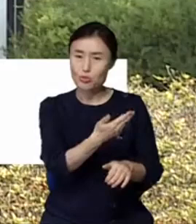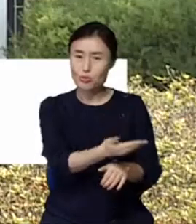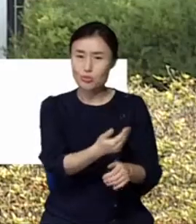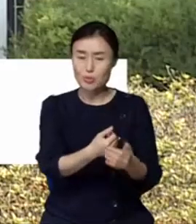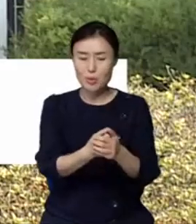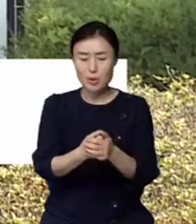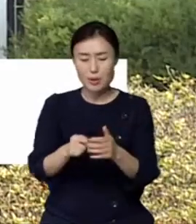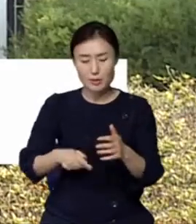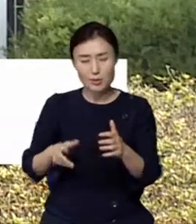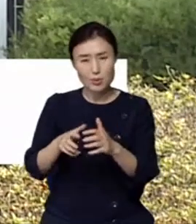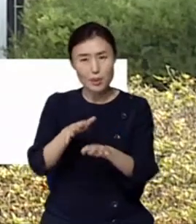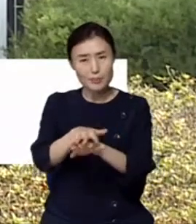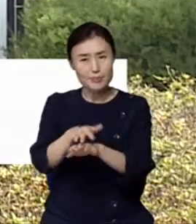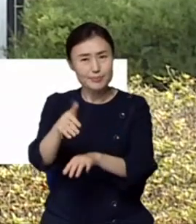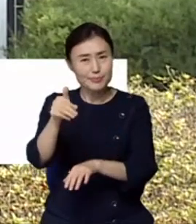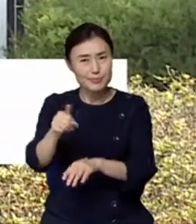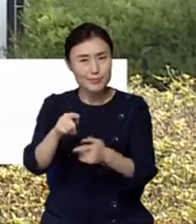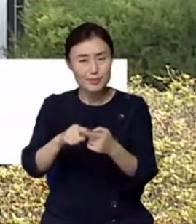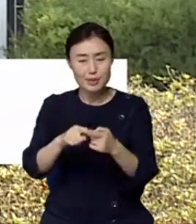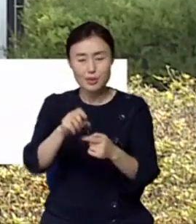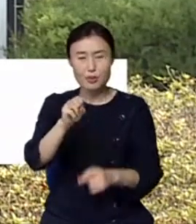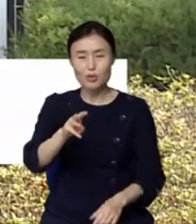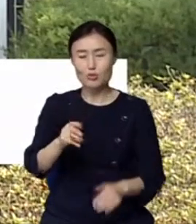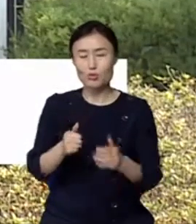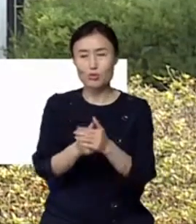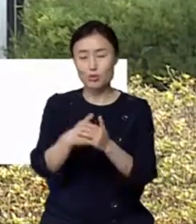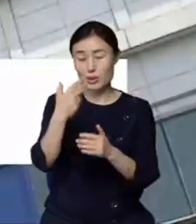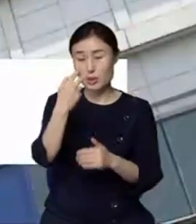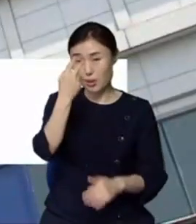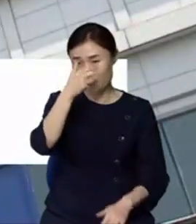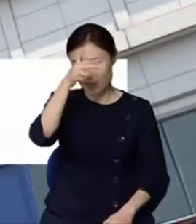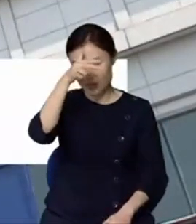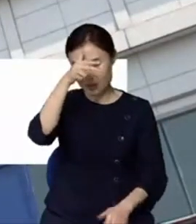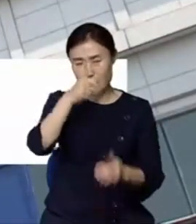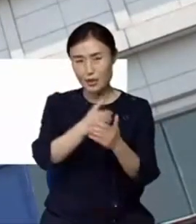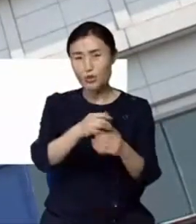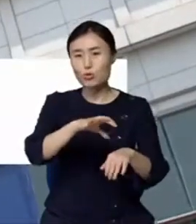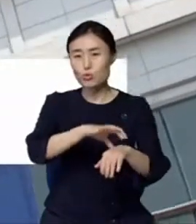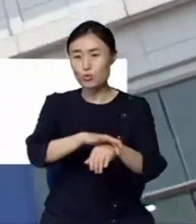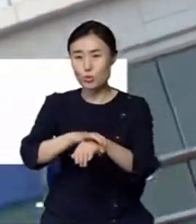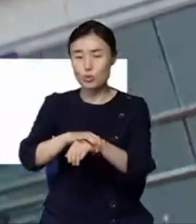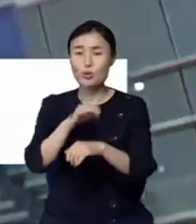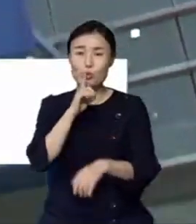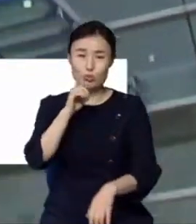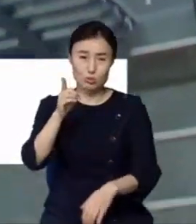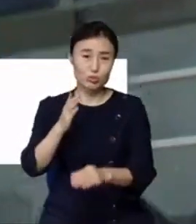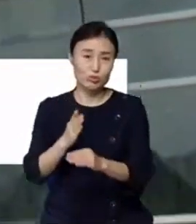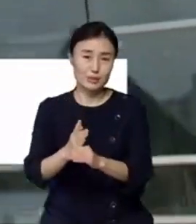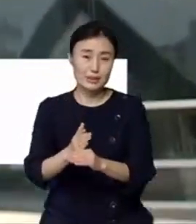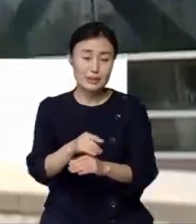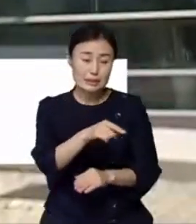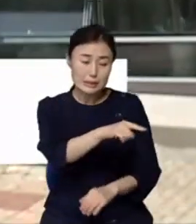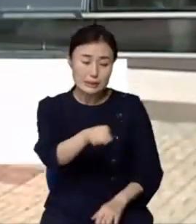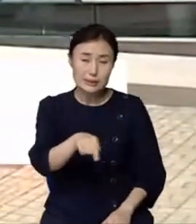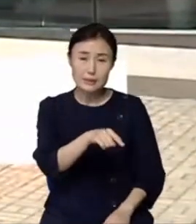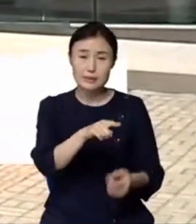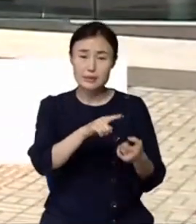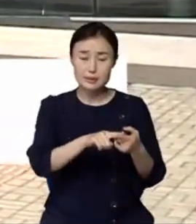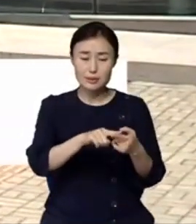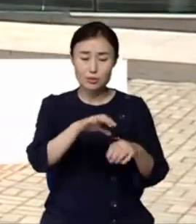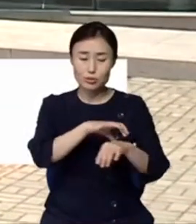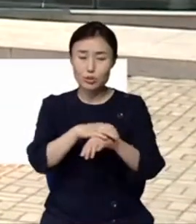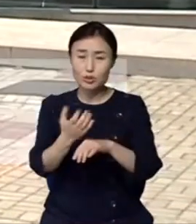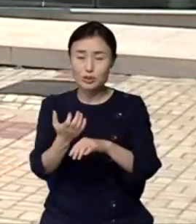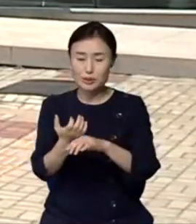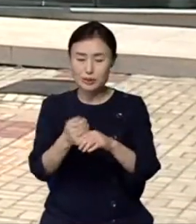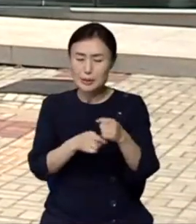학동 재개발사업 조합장에 대해 광주지검에서 사전 구속영장을 청구했다고 밝혔습니다. 이들에 대한 구속 전 피의자